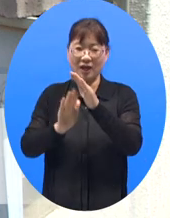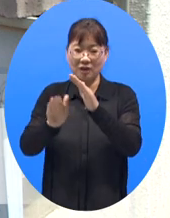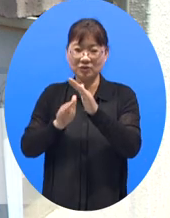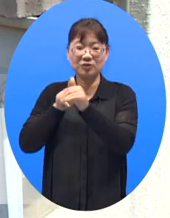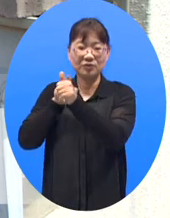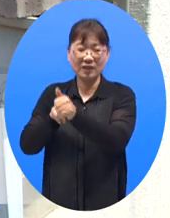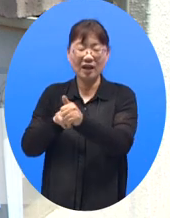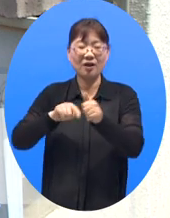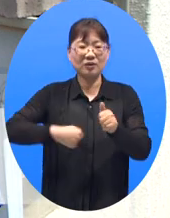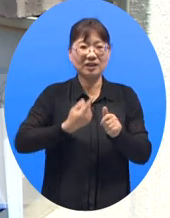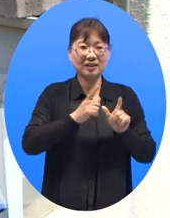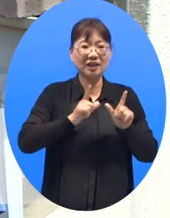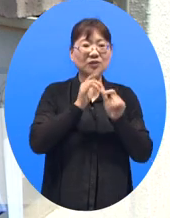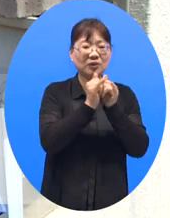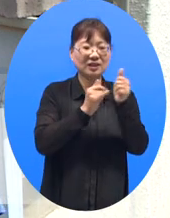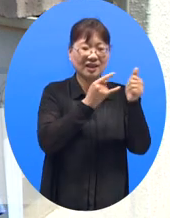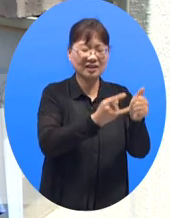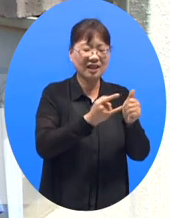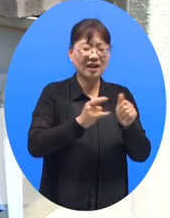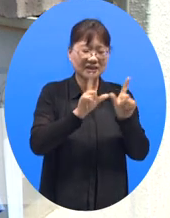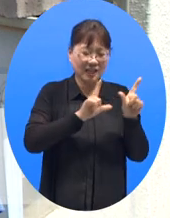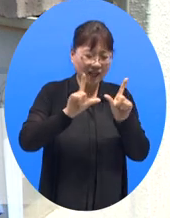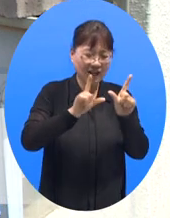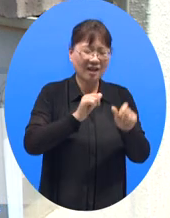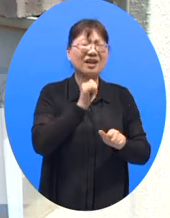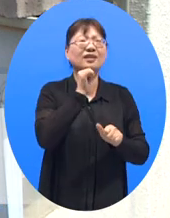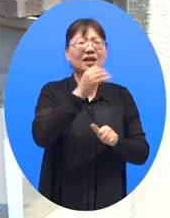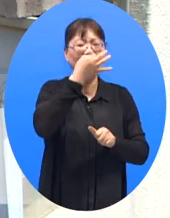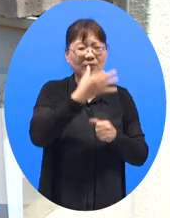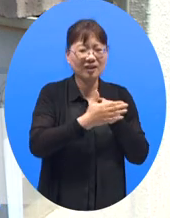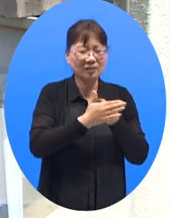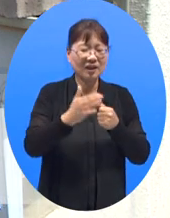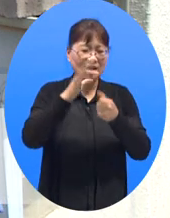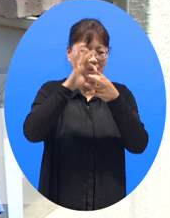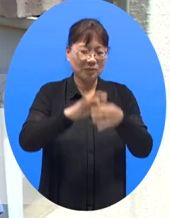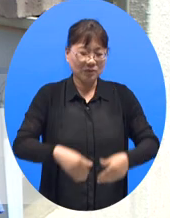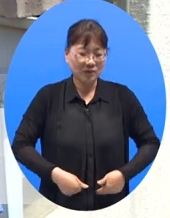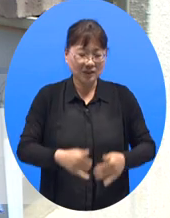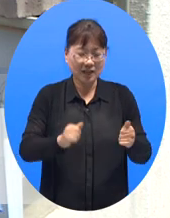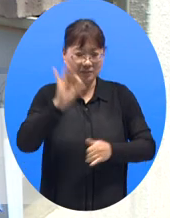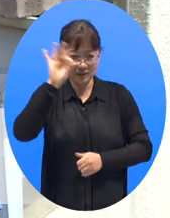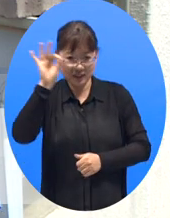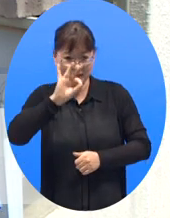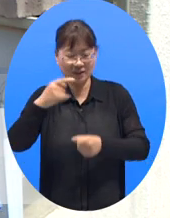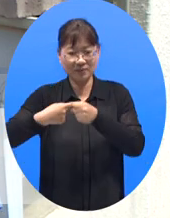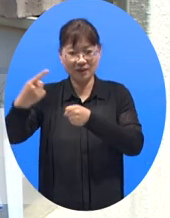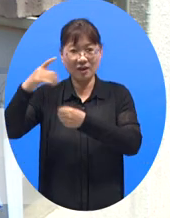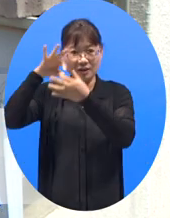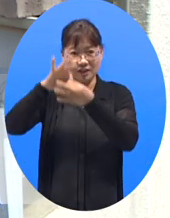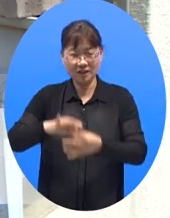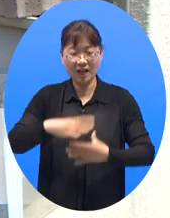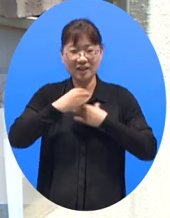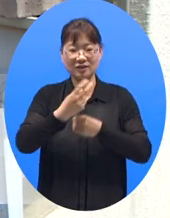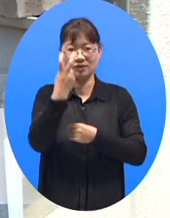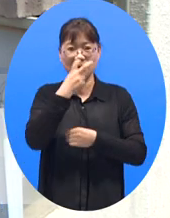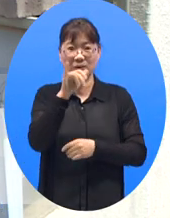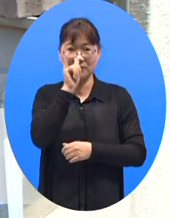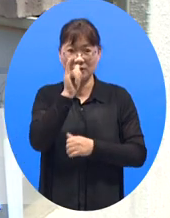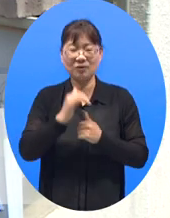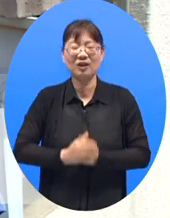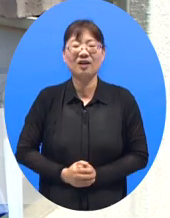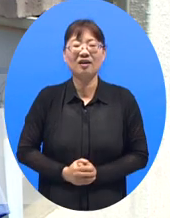독거노인들의 그 힘든 생활 여건을 고려해서 저희가 계속 수요를 발굴하고 내년도에도 계속 이 안전점검하고